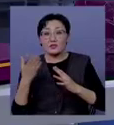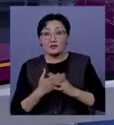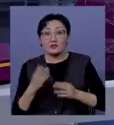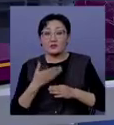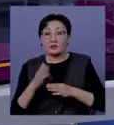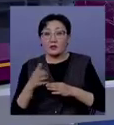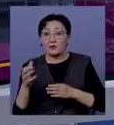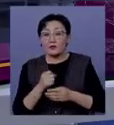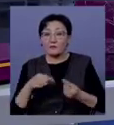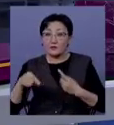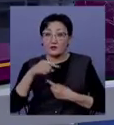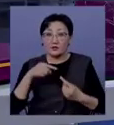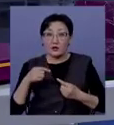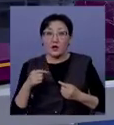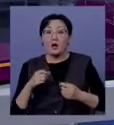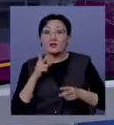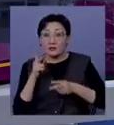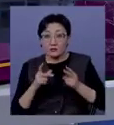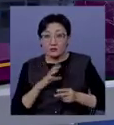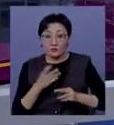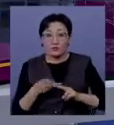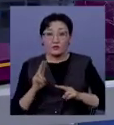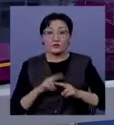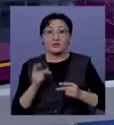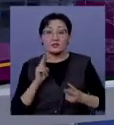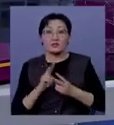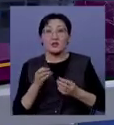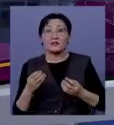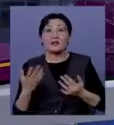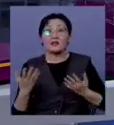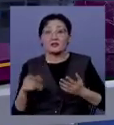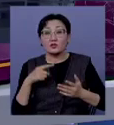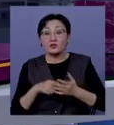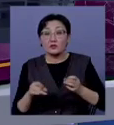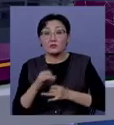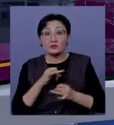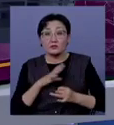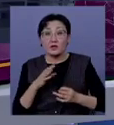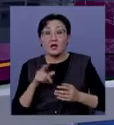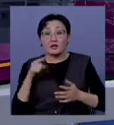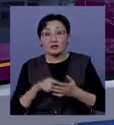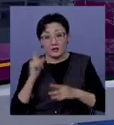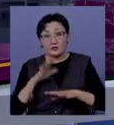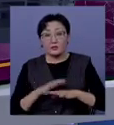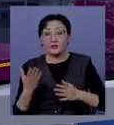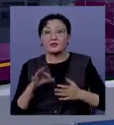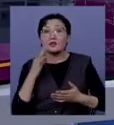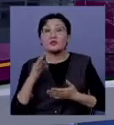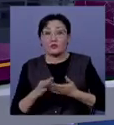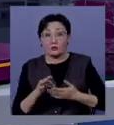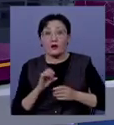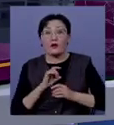ала алмай жүрген кәсіпкерлер мұңдарын шақты. Одан бөлек кездесуде тағы қандай сұрақтар қойылды? Қала әкімі нендей жауап